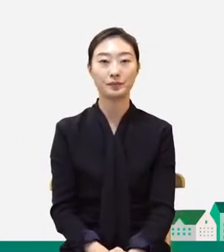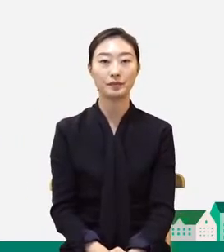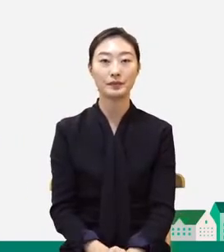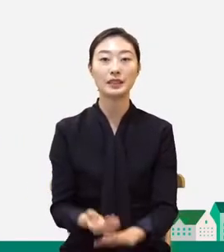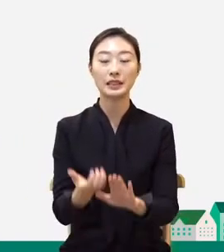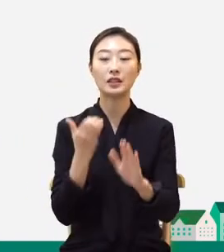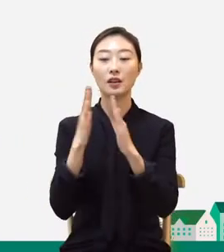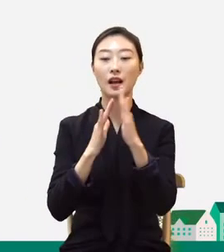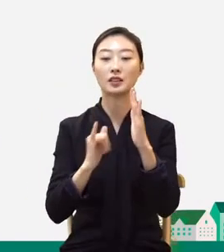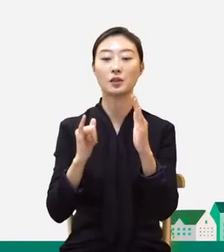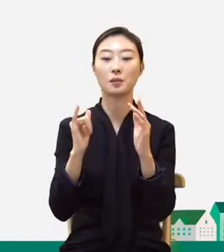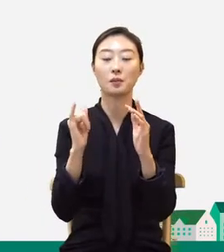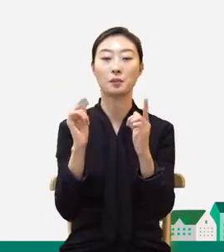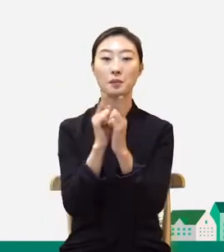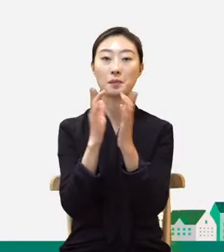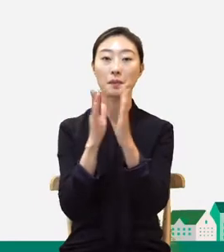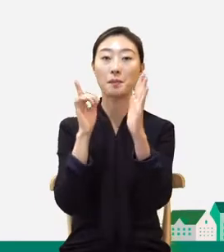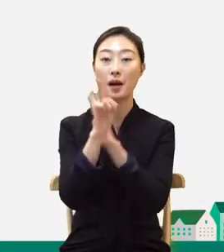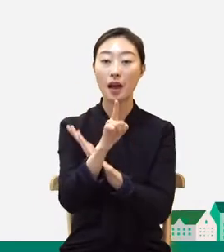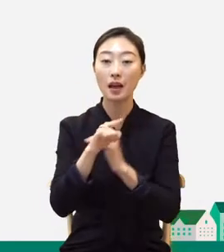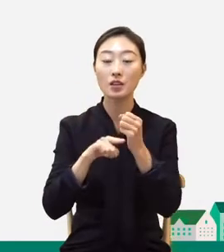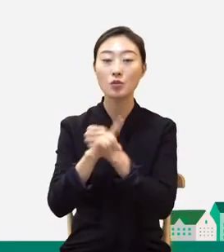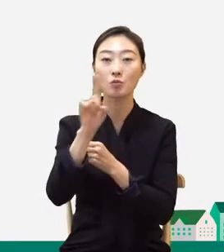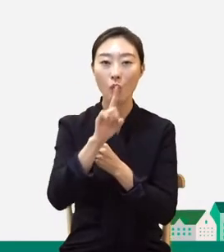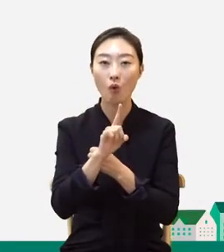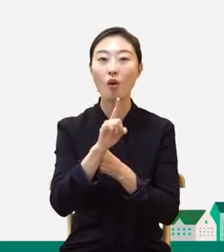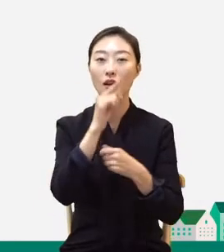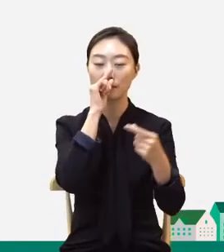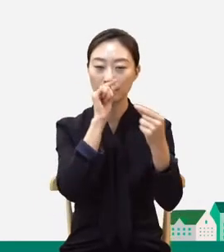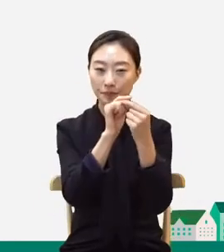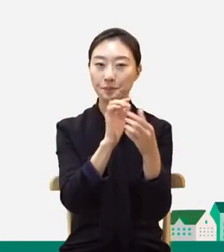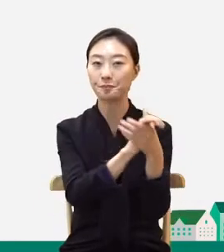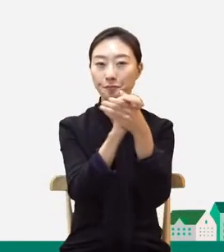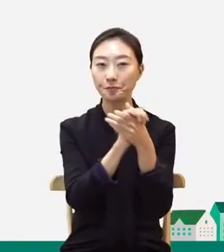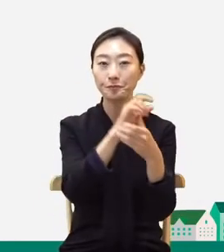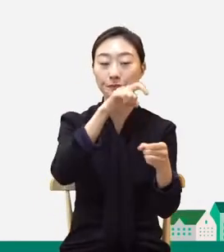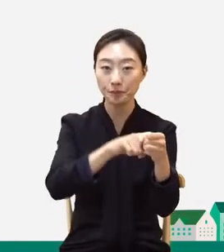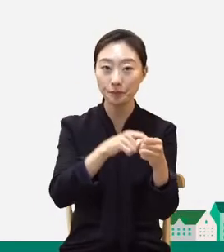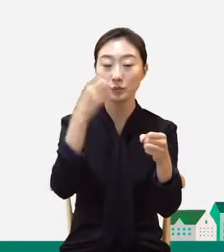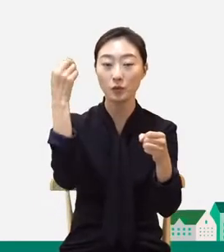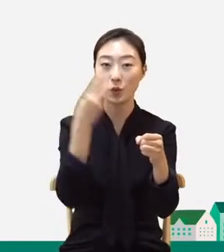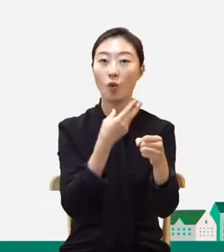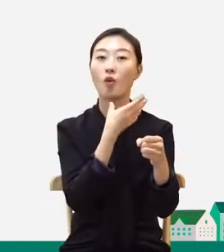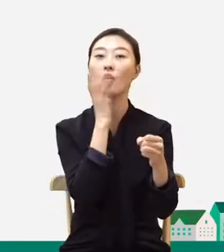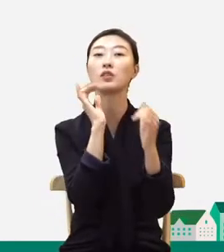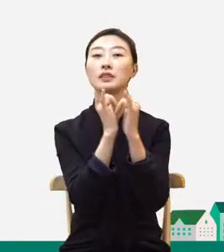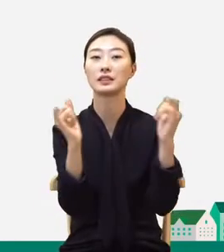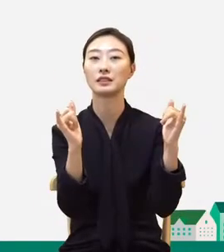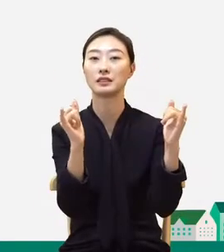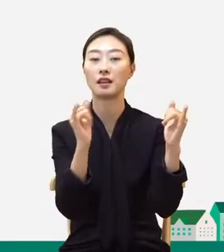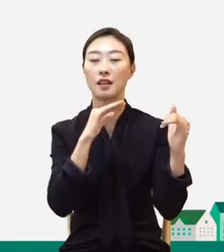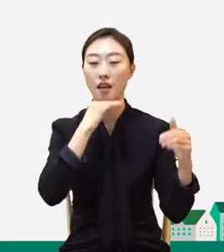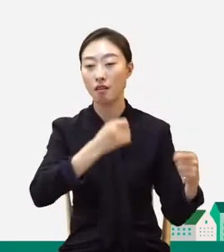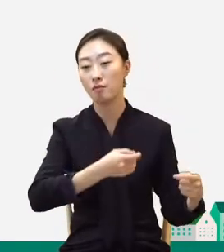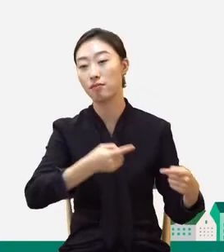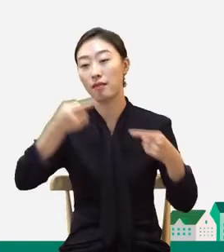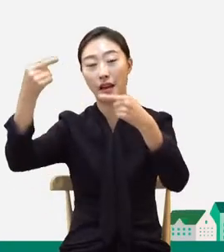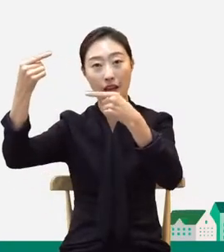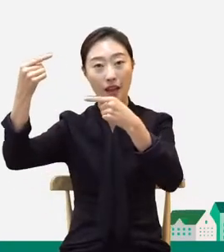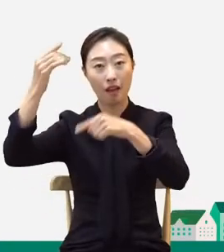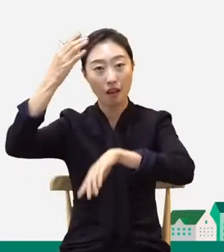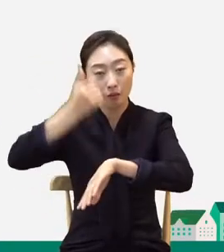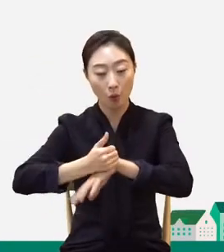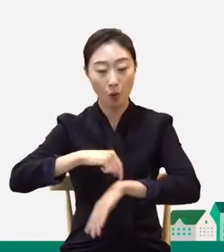사전에 가정 방문을 하는 이유는 이제 라포 형성도 좀 중요하고 또 어르신들이 워낙 고령이시다 보니까 혼자 이사를 하는